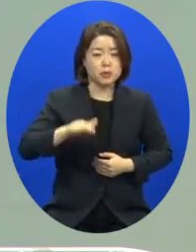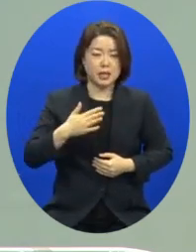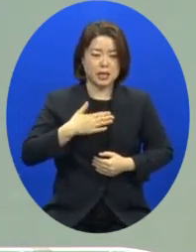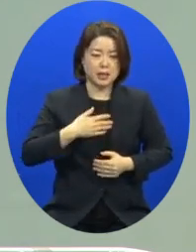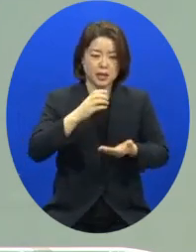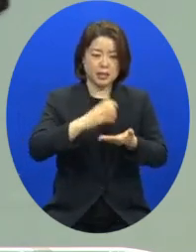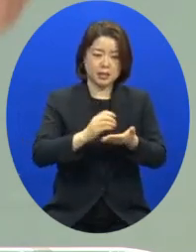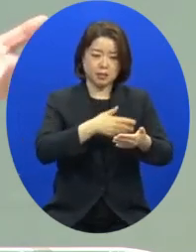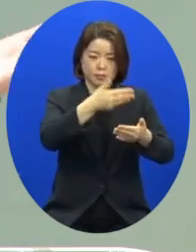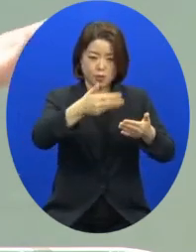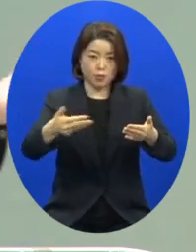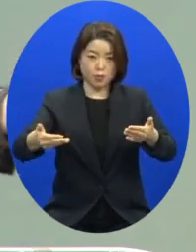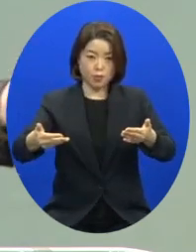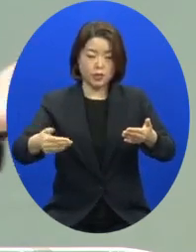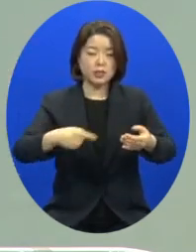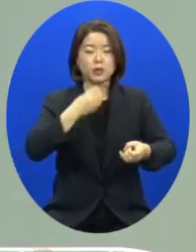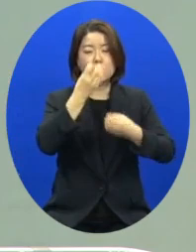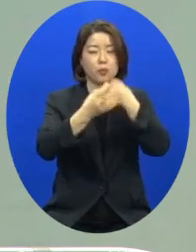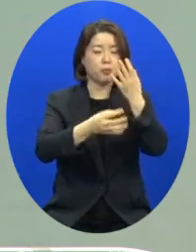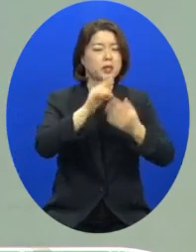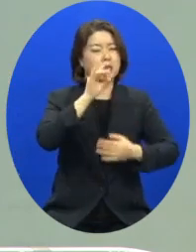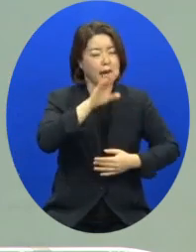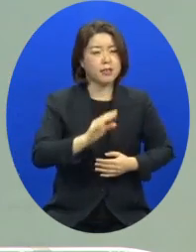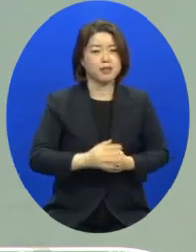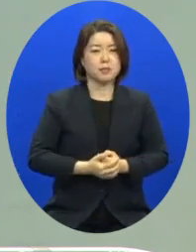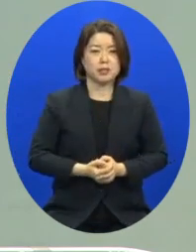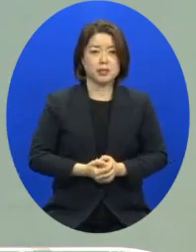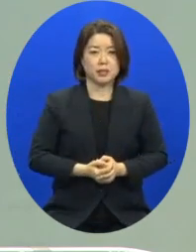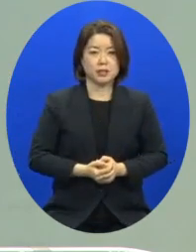잔이 넘치나이다, 이런 고백이 안 돼요.